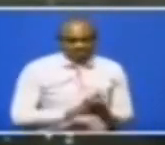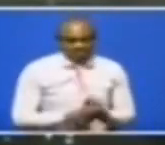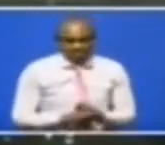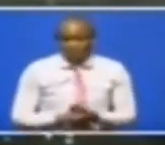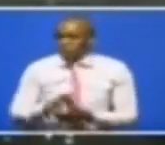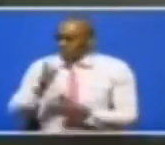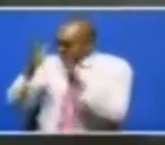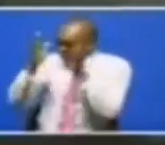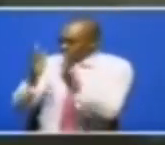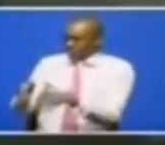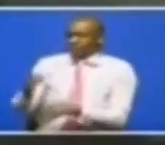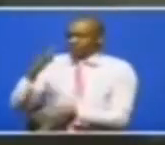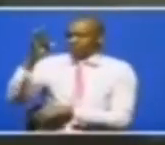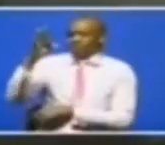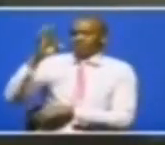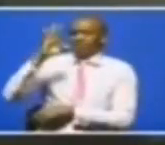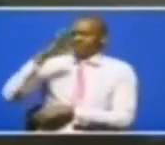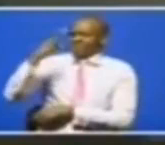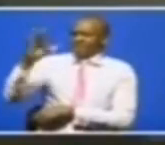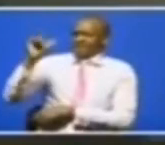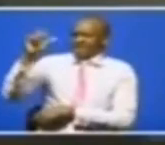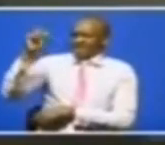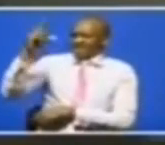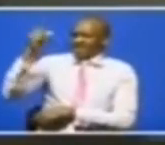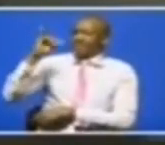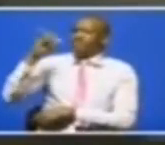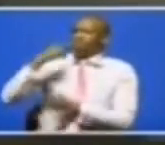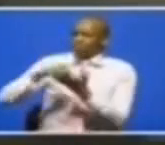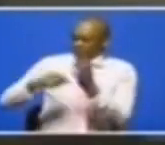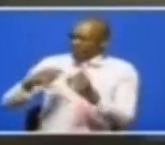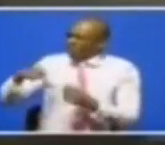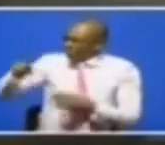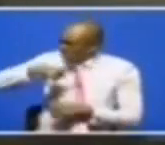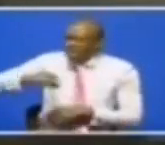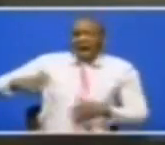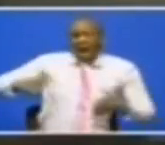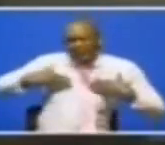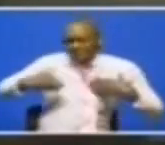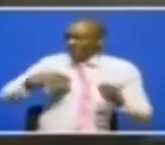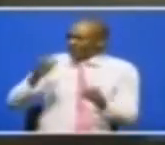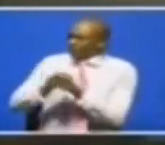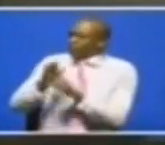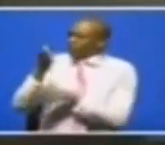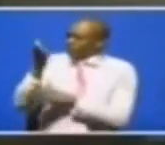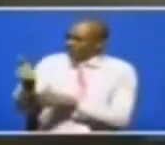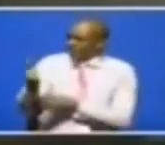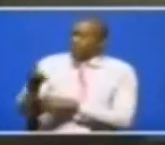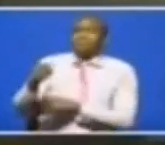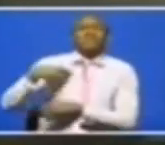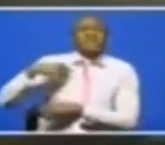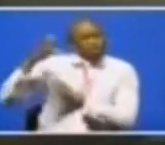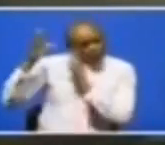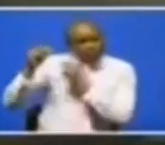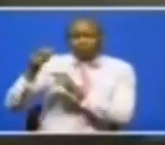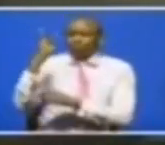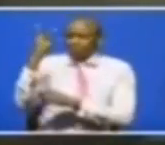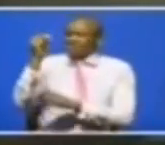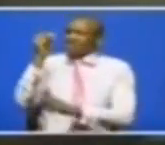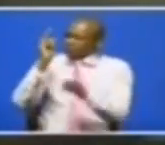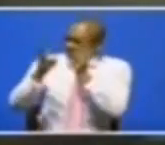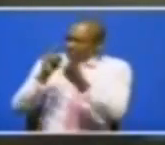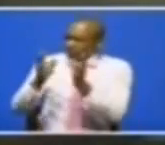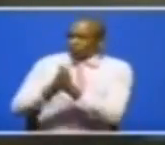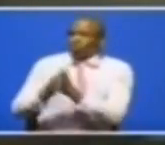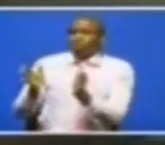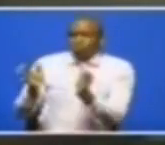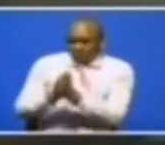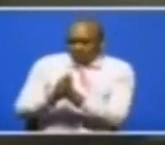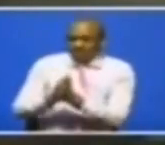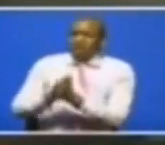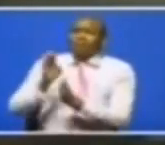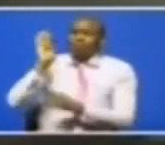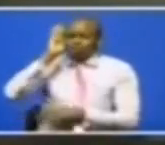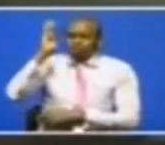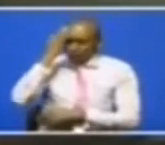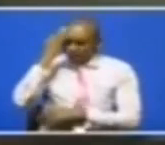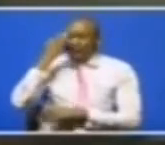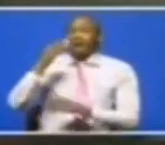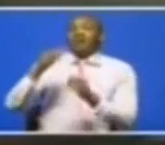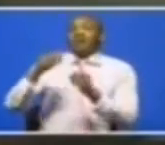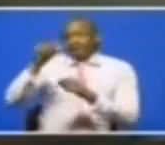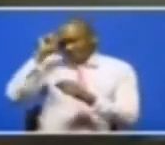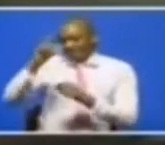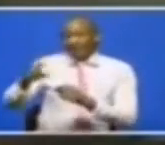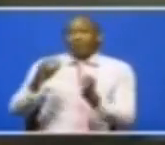Makao anasema, jambo KTN News, nimefurahishwa na Bwana Kariara na natumai kwamba 2022 ataungana na Daktari Mutua, gavana wa